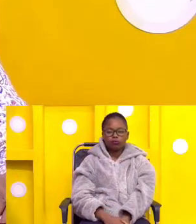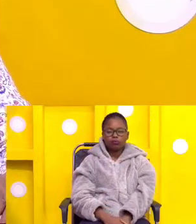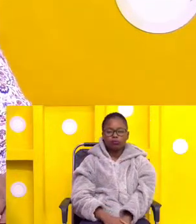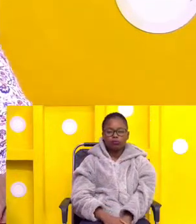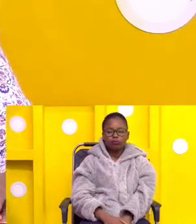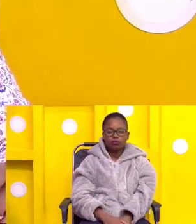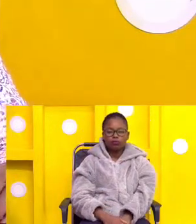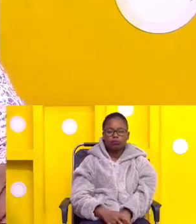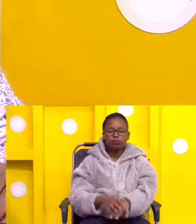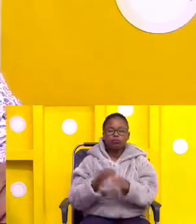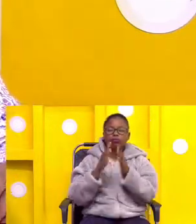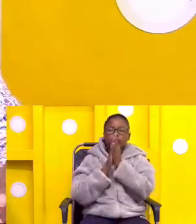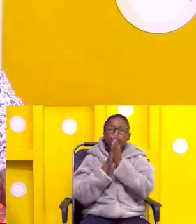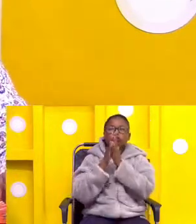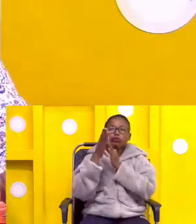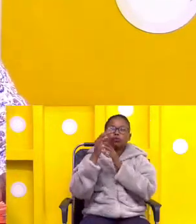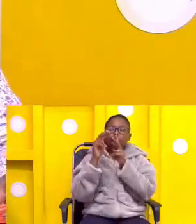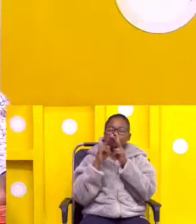Bwana asifie sana.